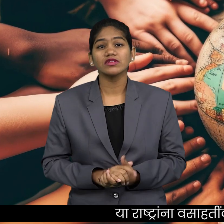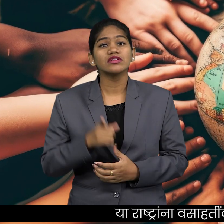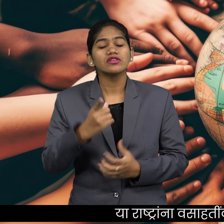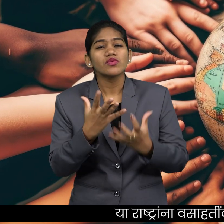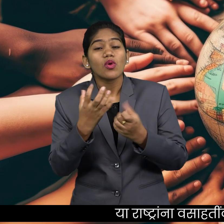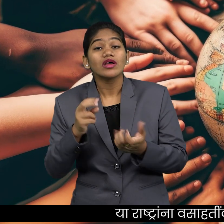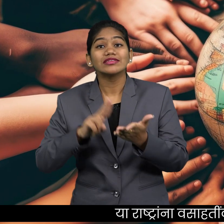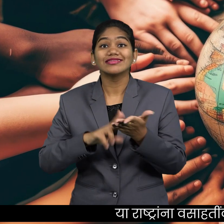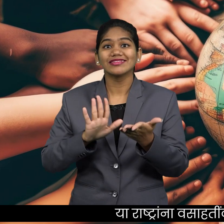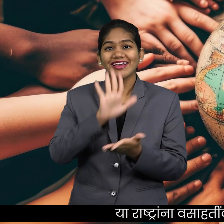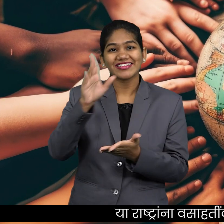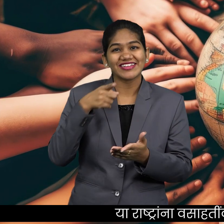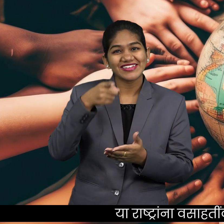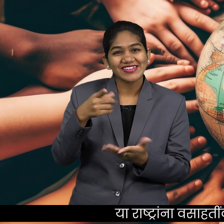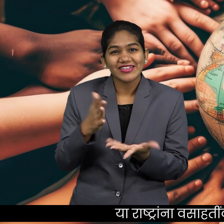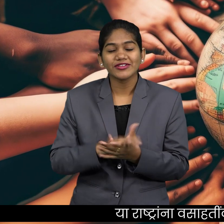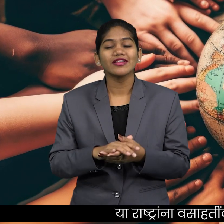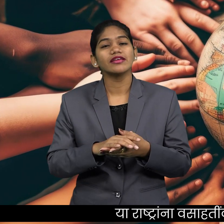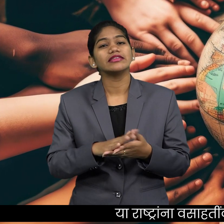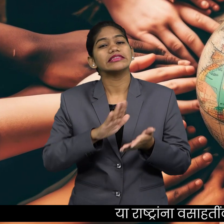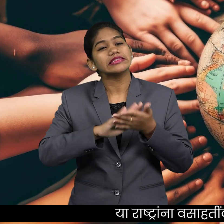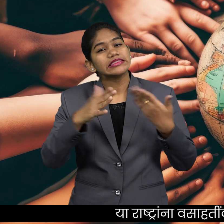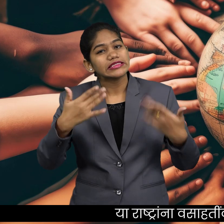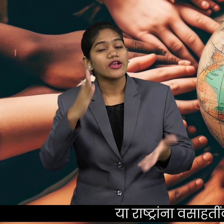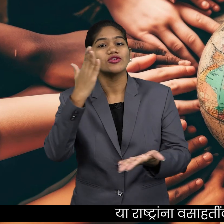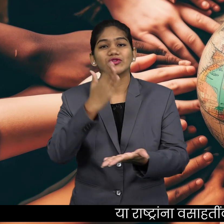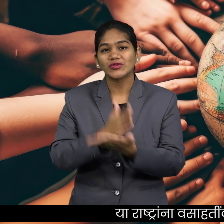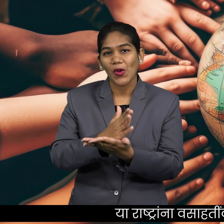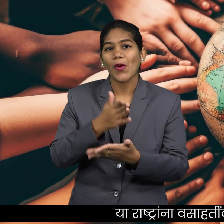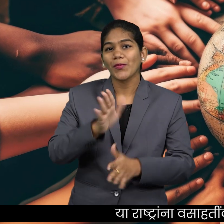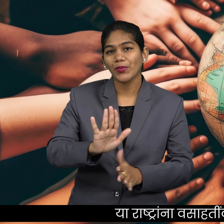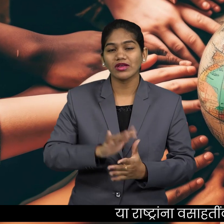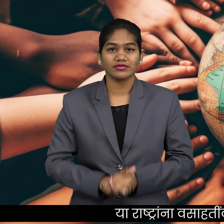या राष्ट्रांना वसाहतींवरील त्यांची मक्तेदारी विश्वास